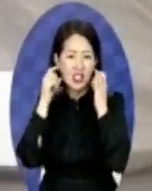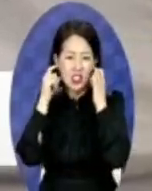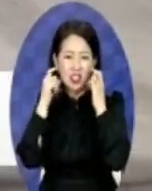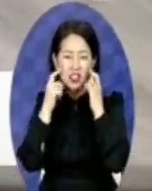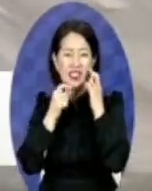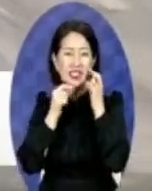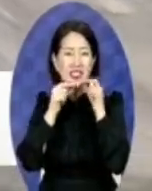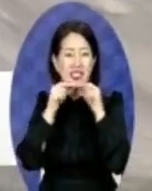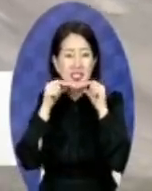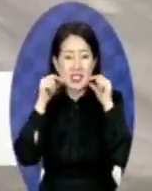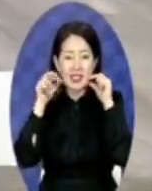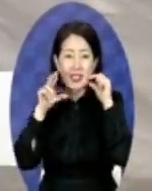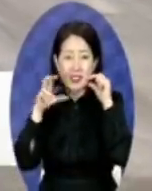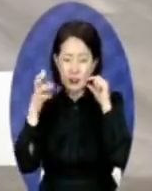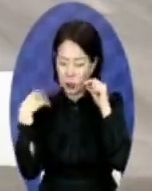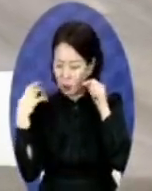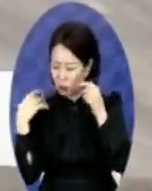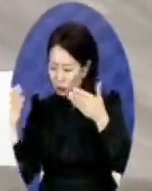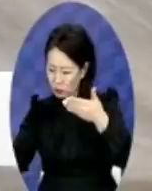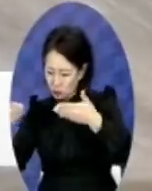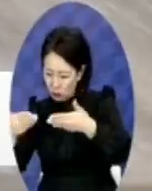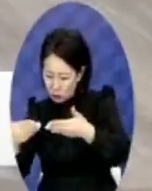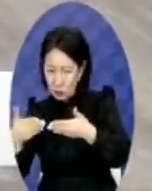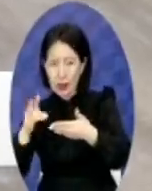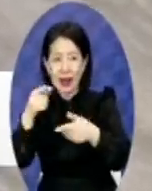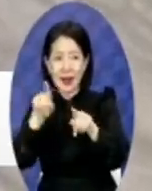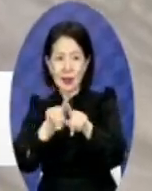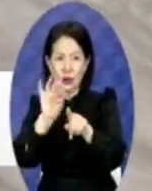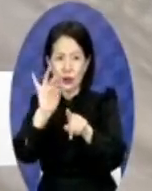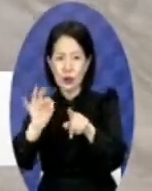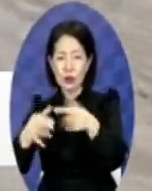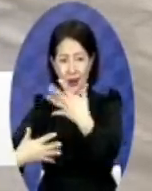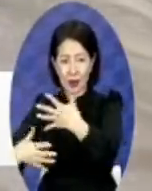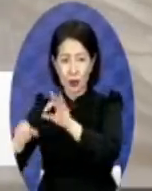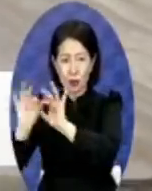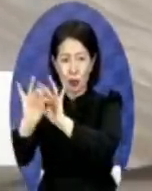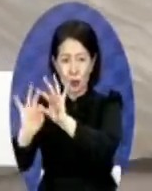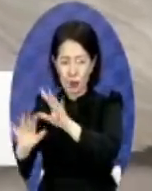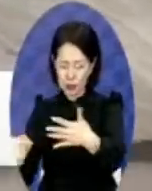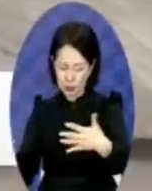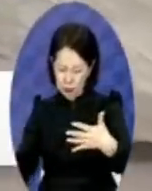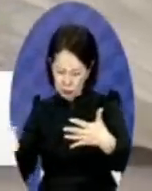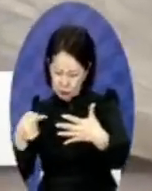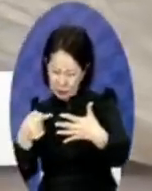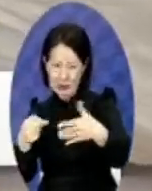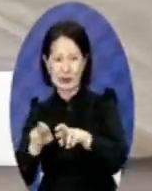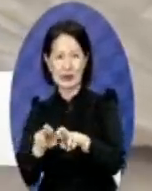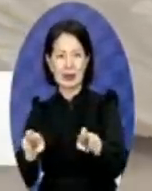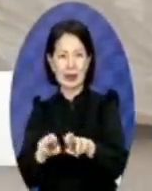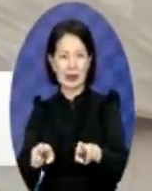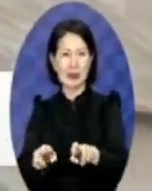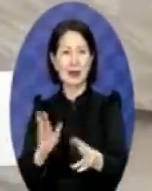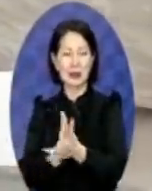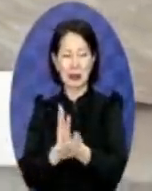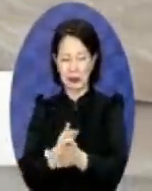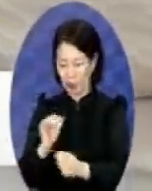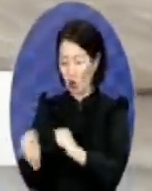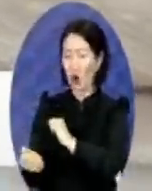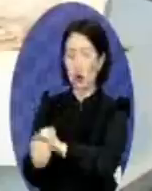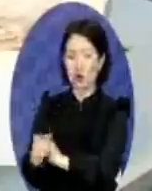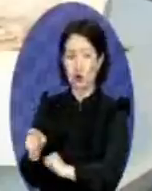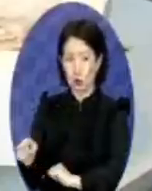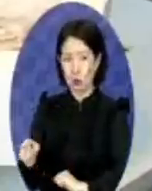ясны бүтцэн нь бол өмнө олдож байсан ижил төстэй бараг 10 төрөл зүйлээс эрс ялгаатай байснараа энэ бол онцлогтой гэж